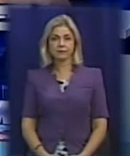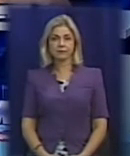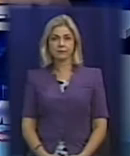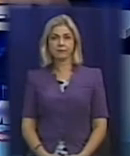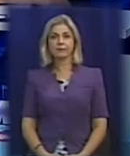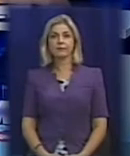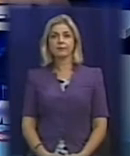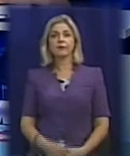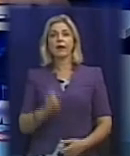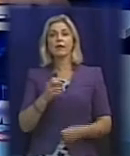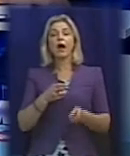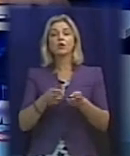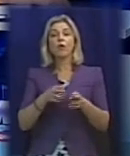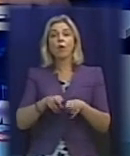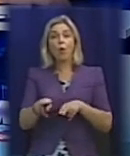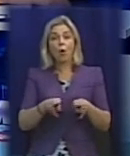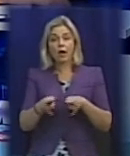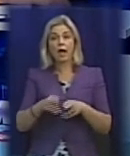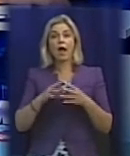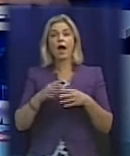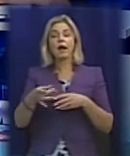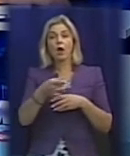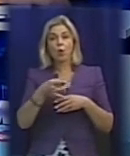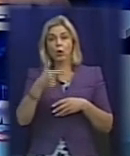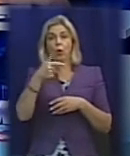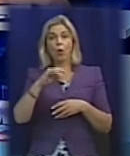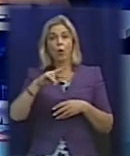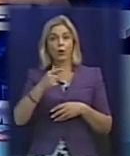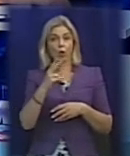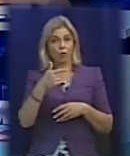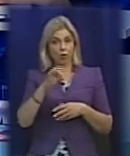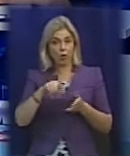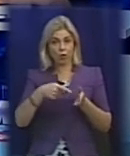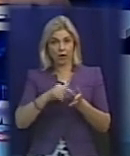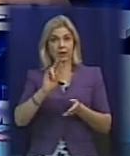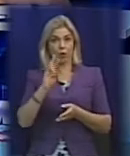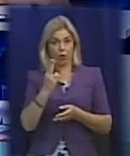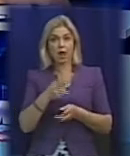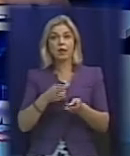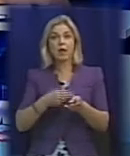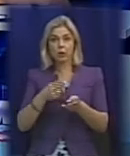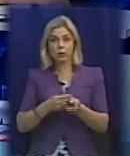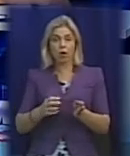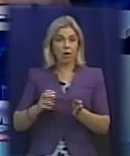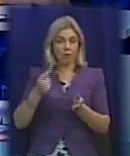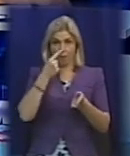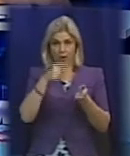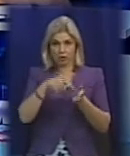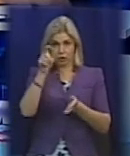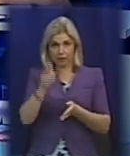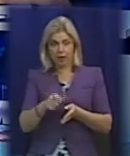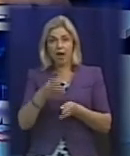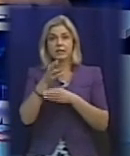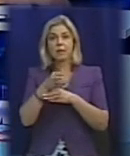На прогоновій залізничній колії у районі селища імені Горького у Миколаєві під теплово скинувся чоловік. Наша